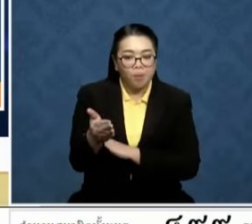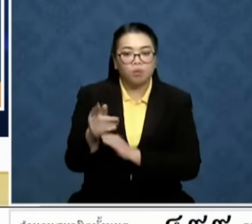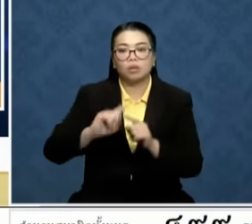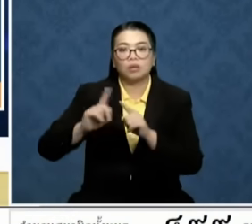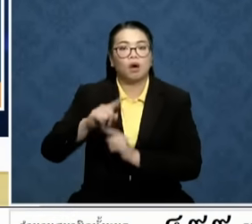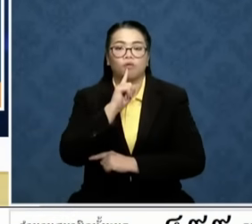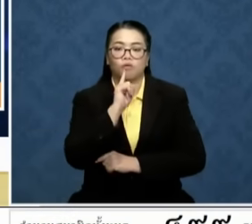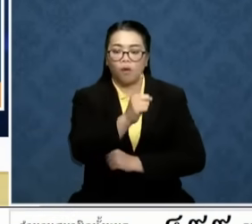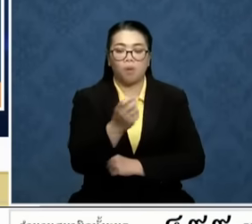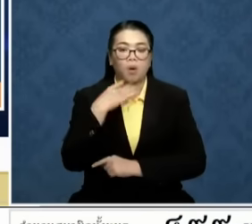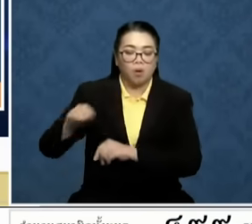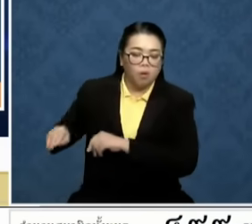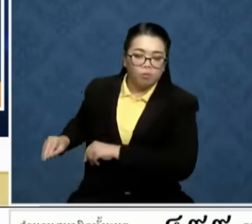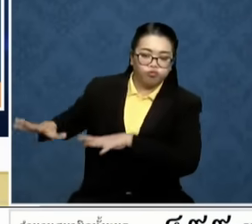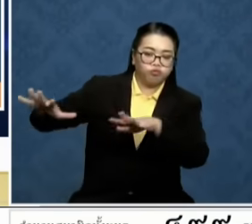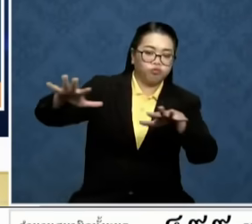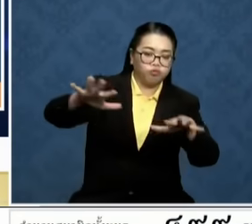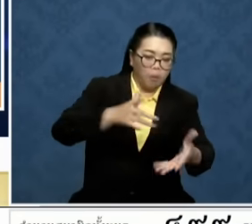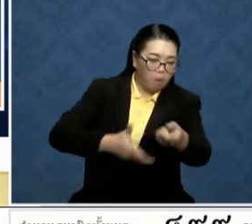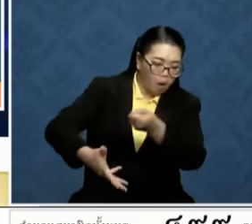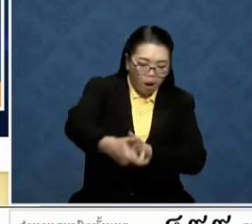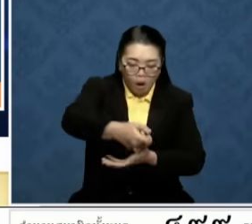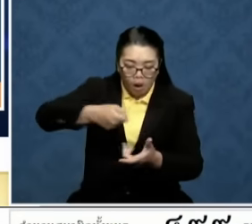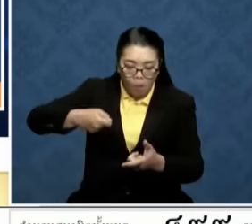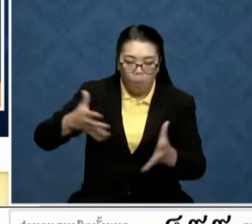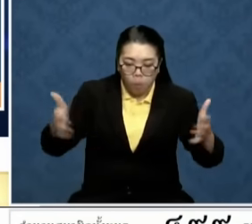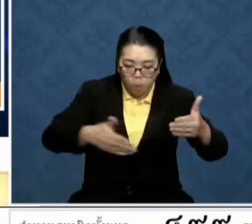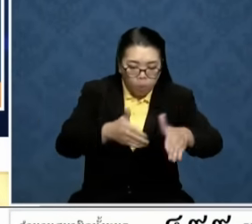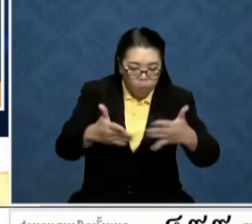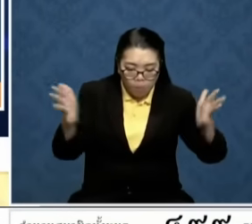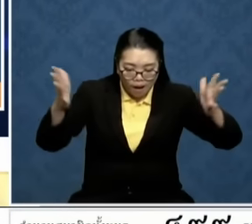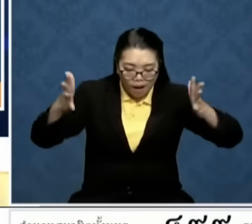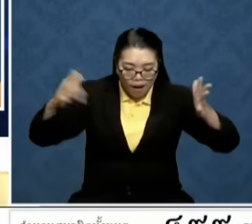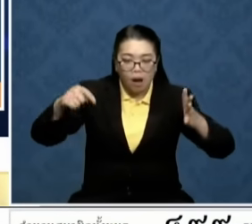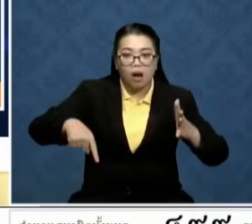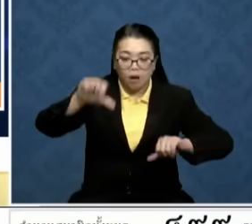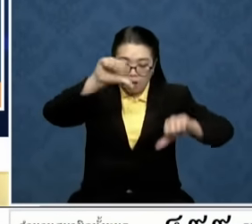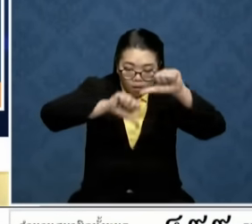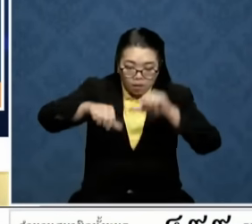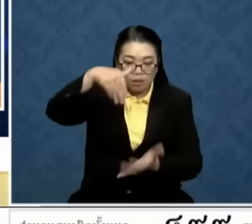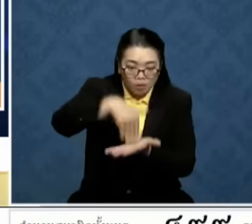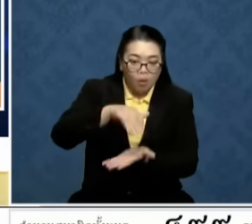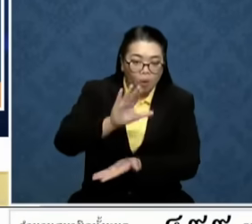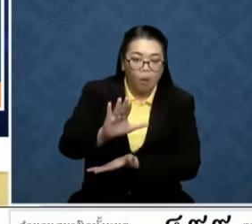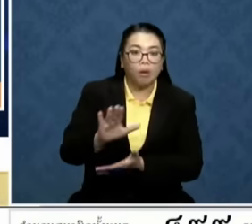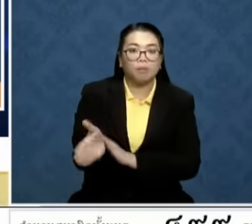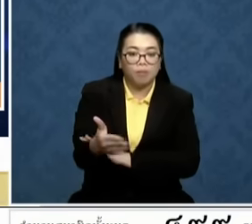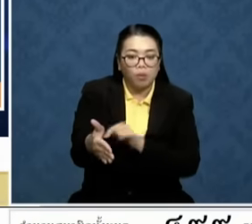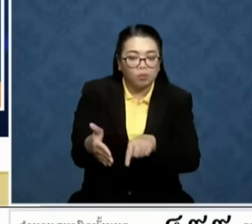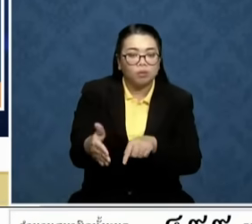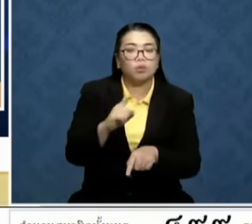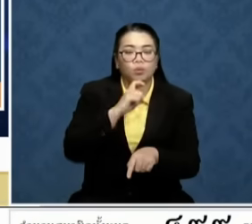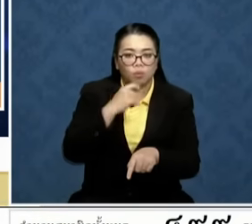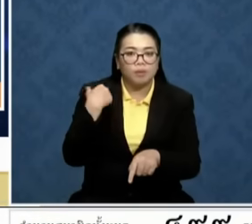นั้นปรากฏหว่านแหไปในบ่อพักน้ำเจอปลาหมอคางดำในแลบของกรมประมงในแลบของบริษัทเอกชนยังอยู่ตรงนั้น